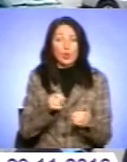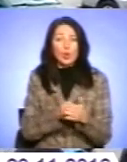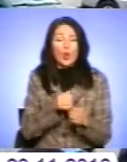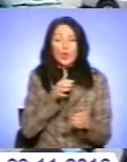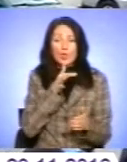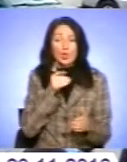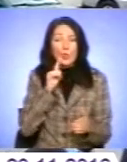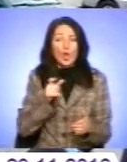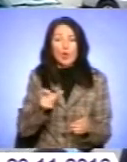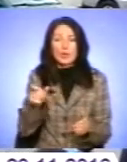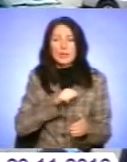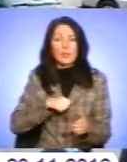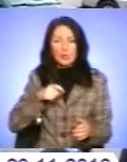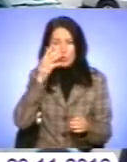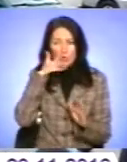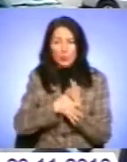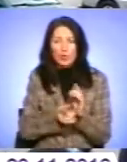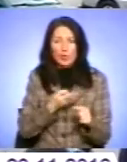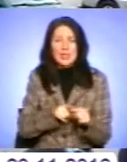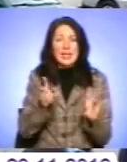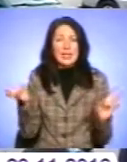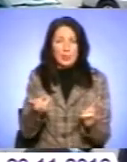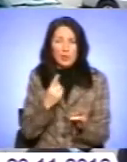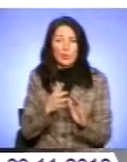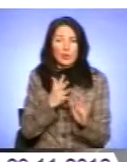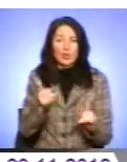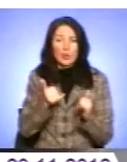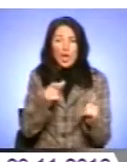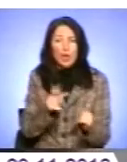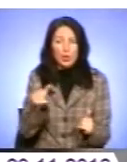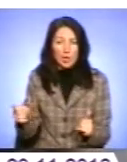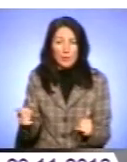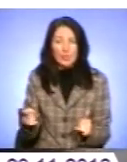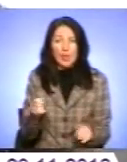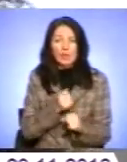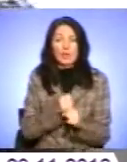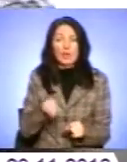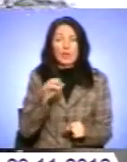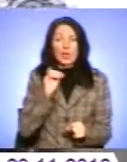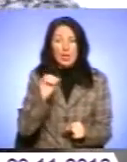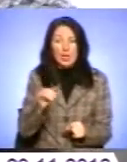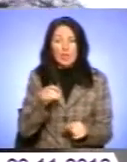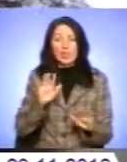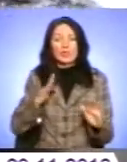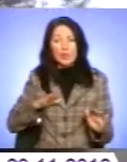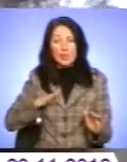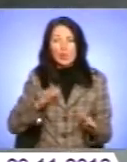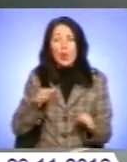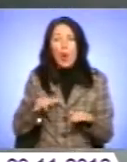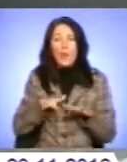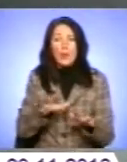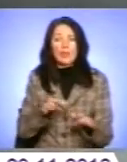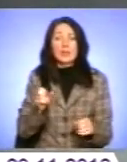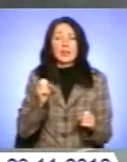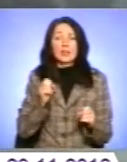доки люди самі зрозуміють, що це необхідно. В першу чергу для людей. Працівники ДАІ сподіваються, що операція «Спецсигнал»